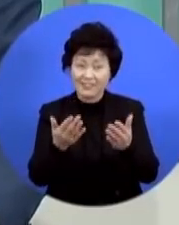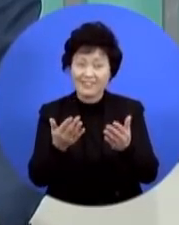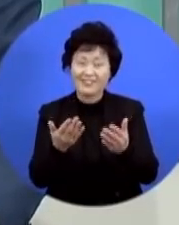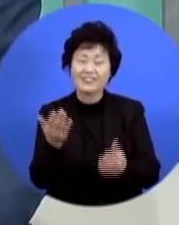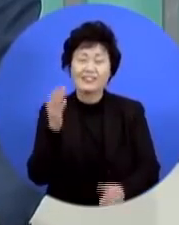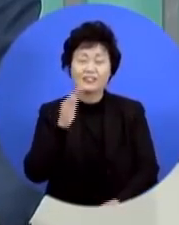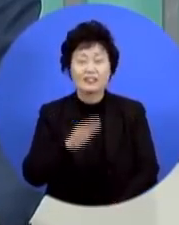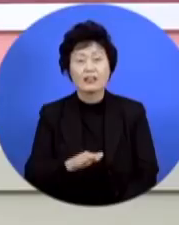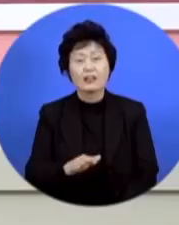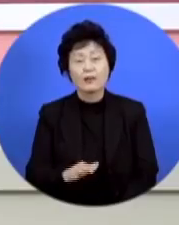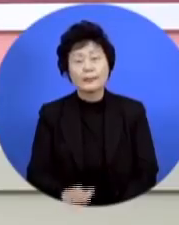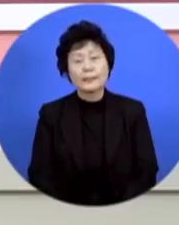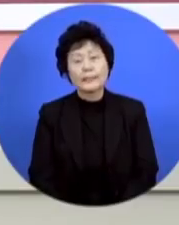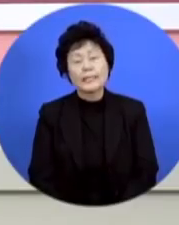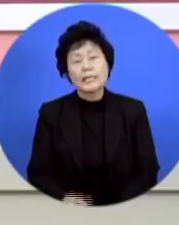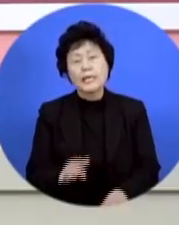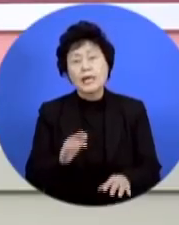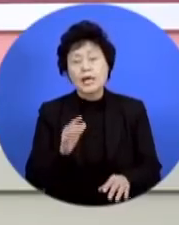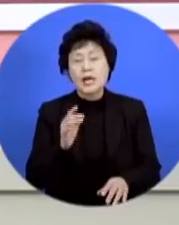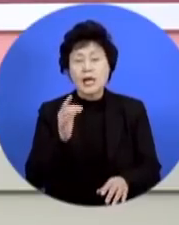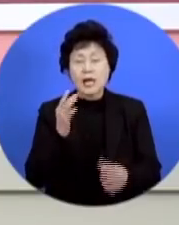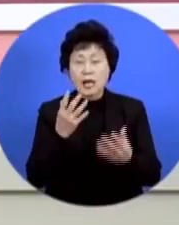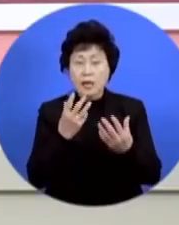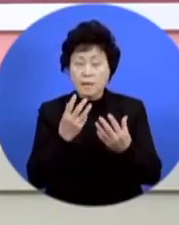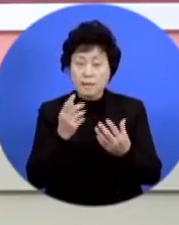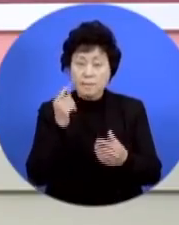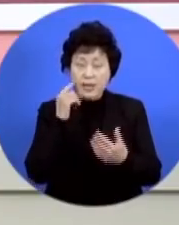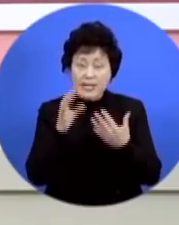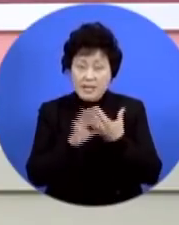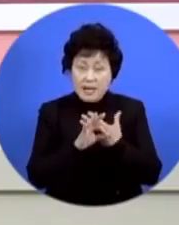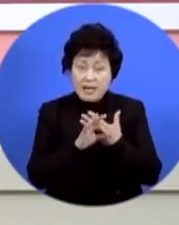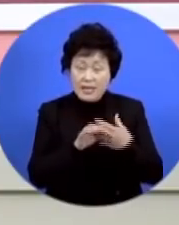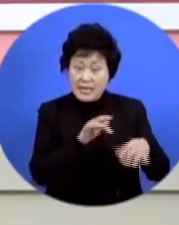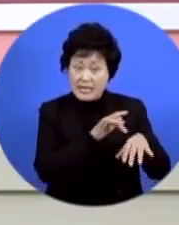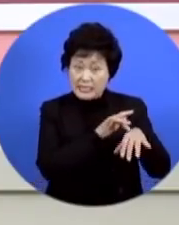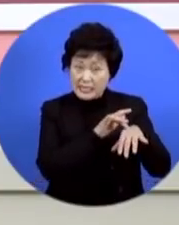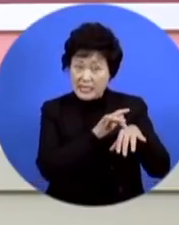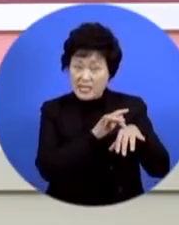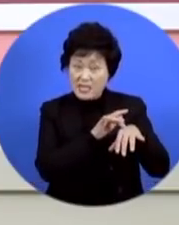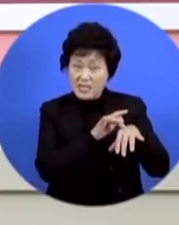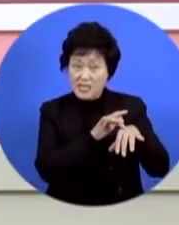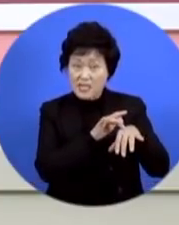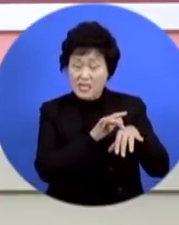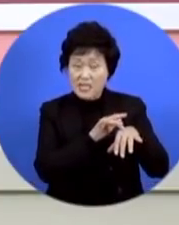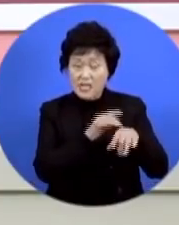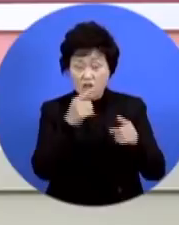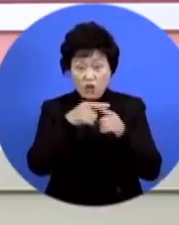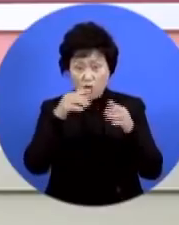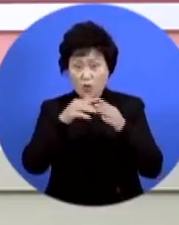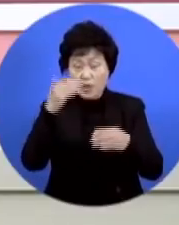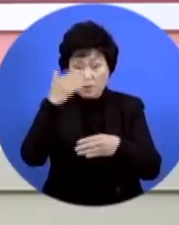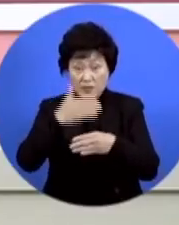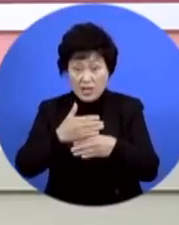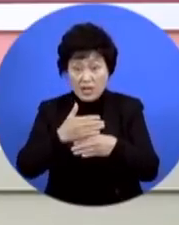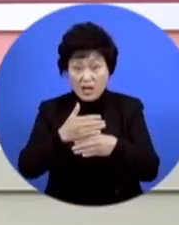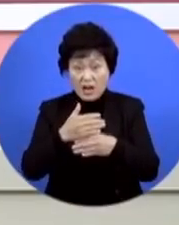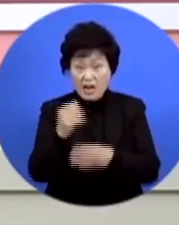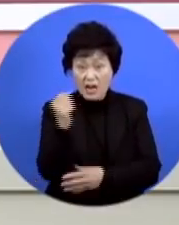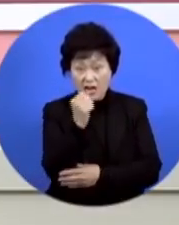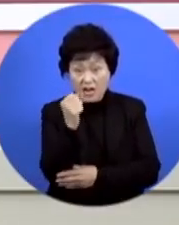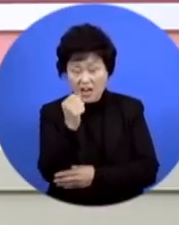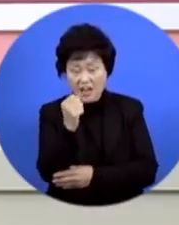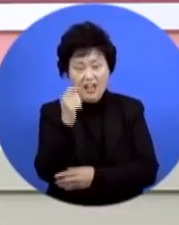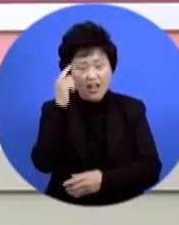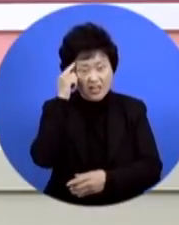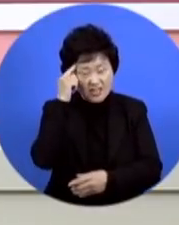그렇게 생각합니다. 만약에 사탄이 이걸 통해서 교회를 흔들 수 있다고 생각했다면 크게